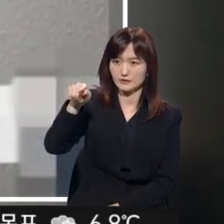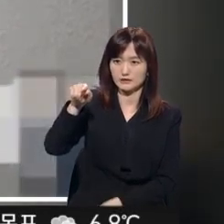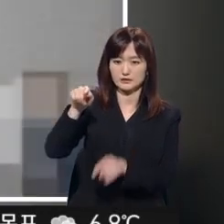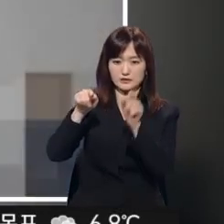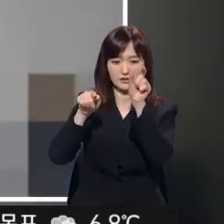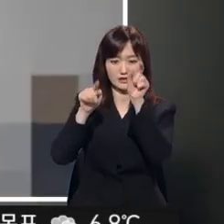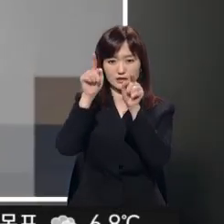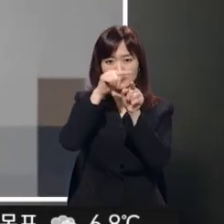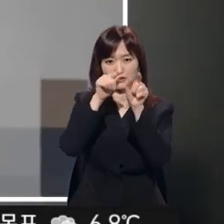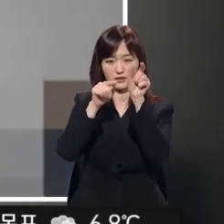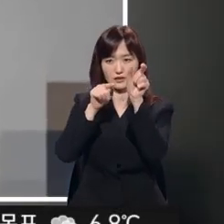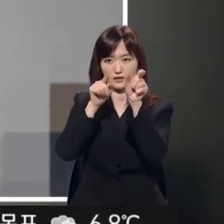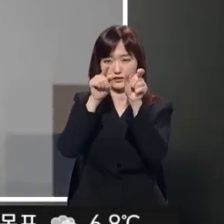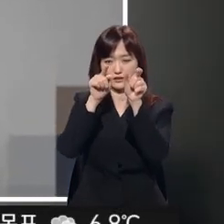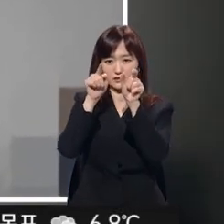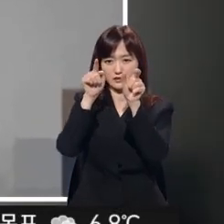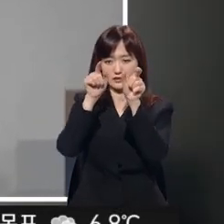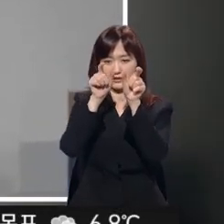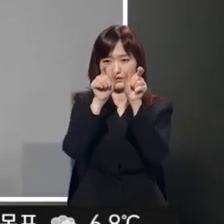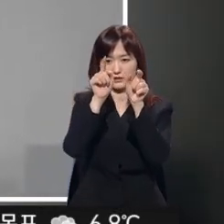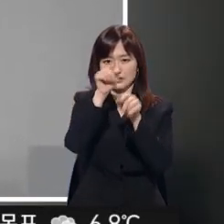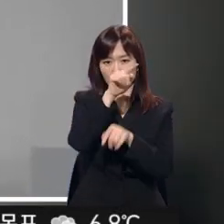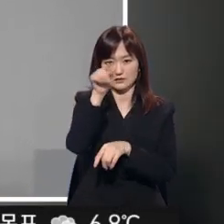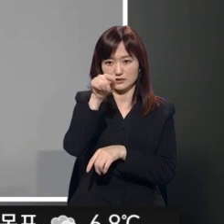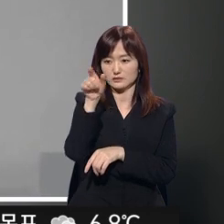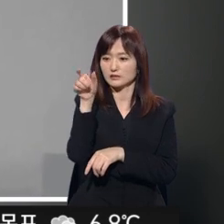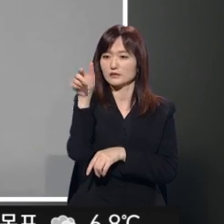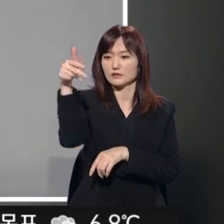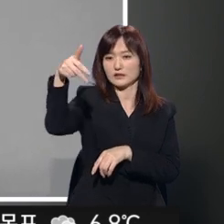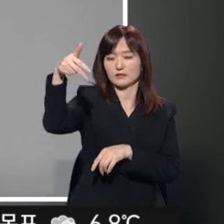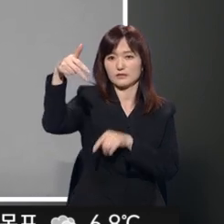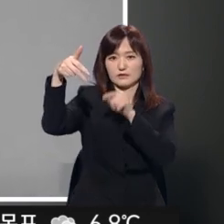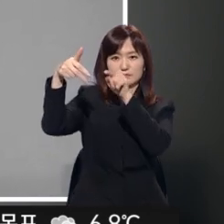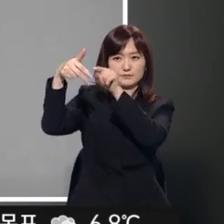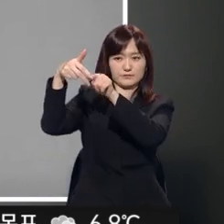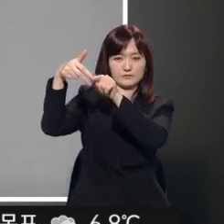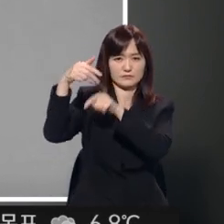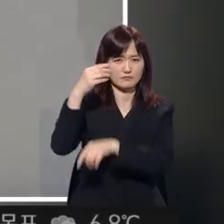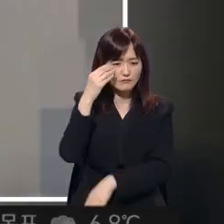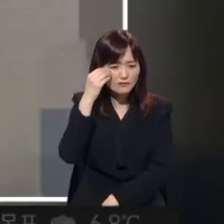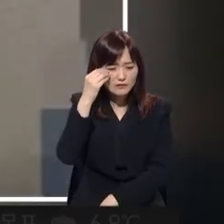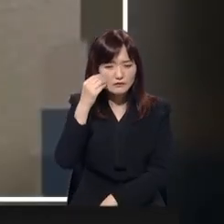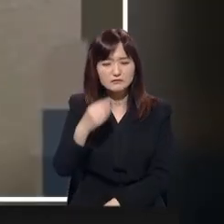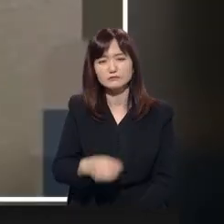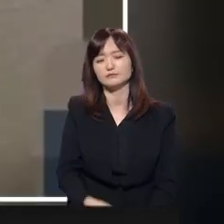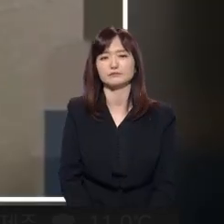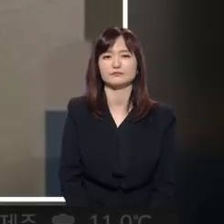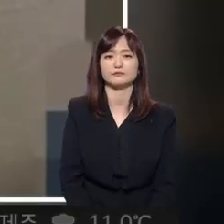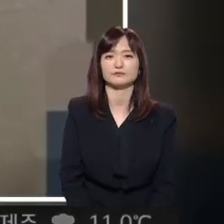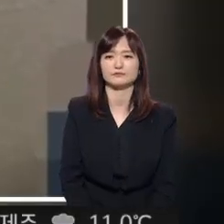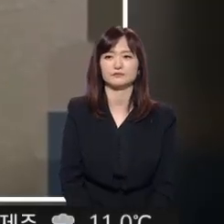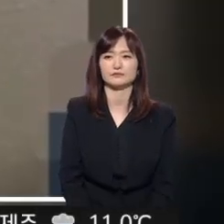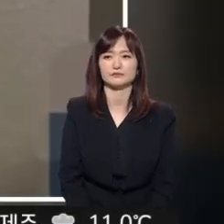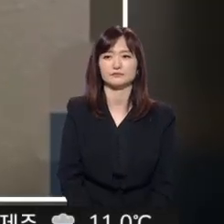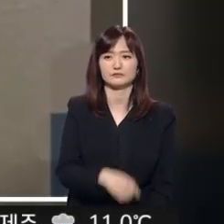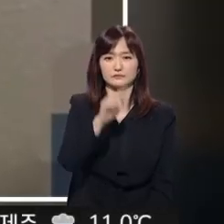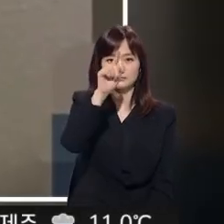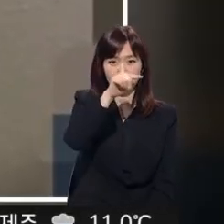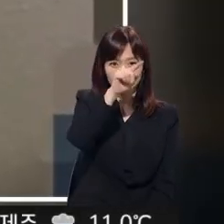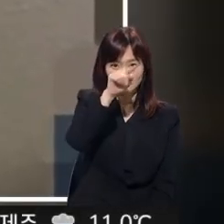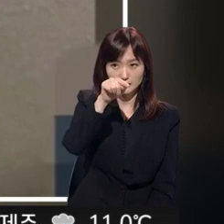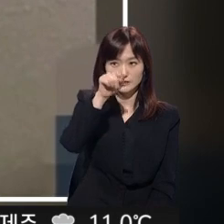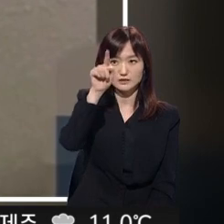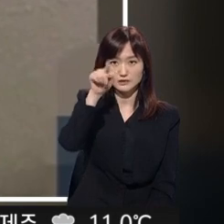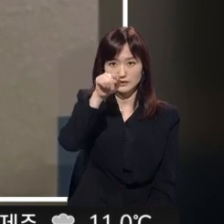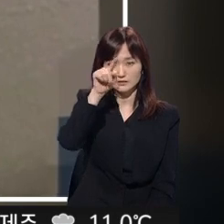사이에 카메라를 탁 박아 놨습니다 이상한 거죠 정상적인 상황은 아니라고 봐야 될 것 같아요 x라는게 무슨